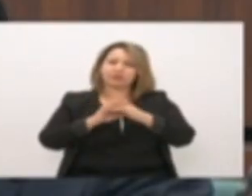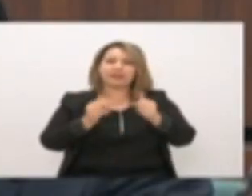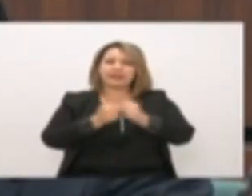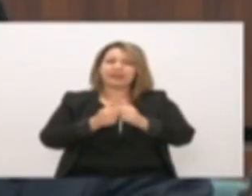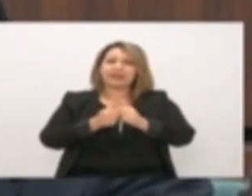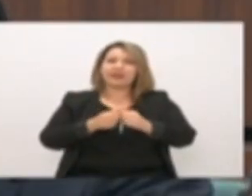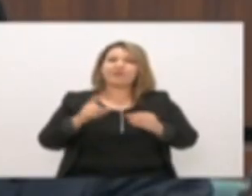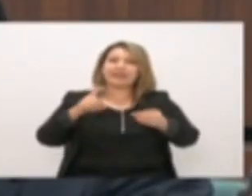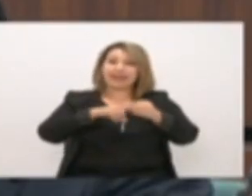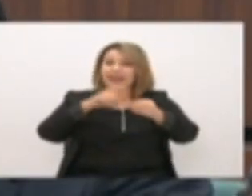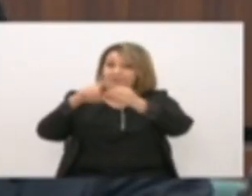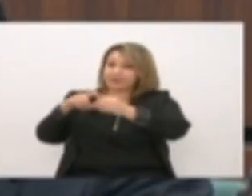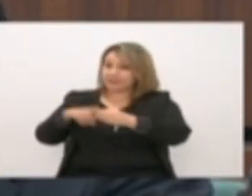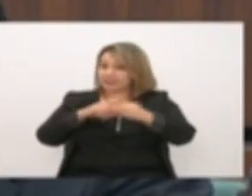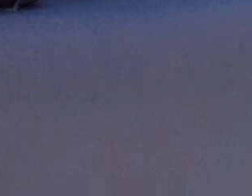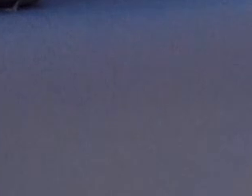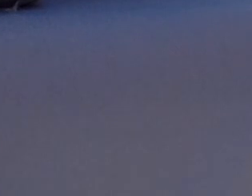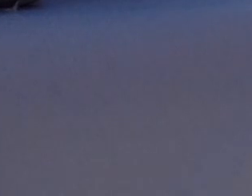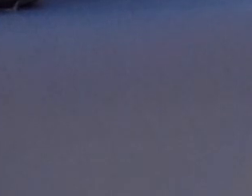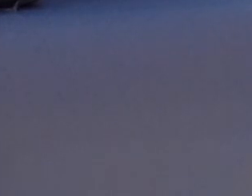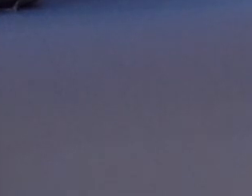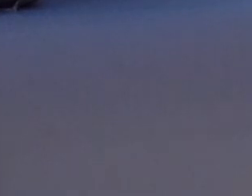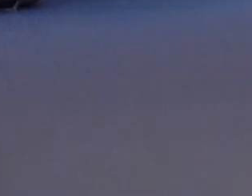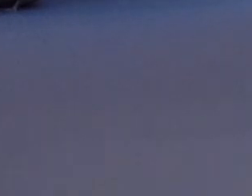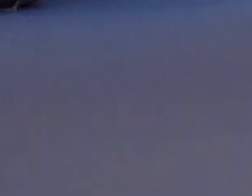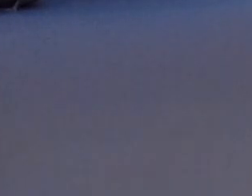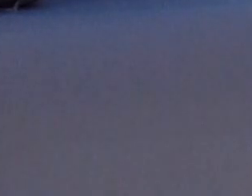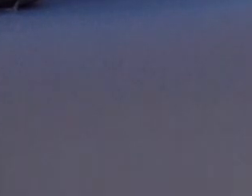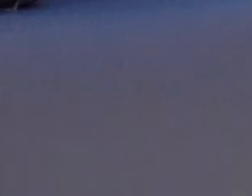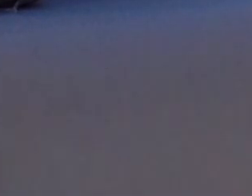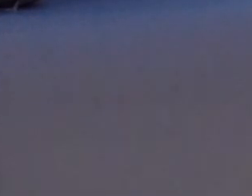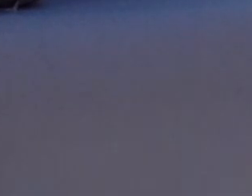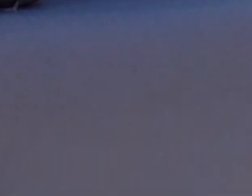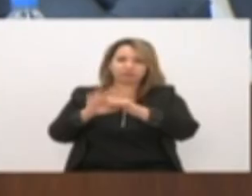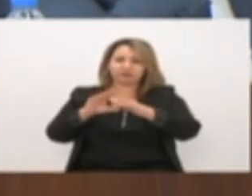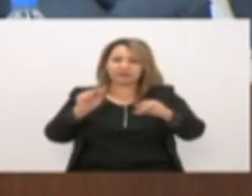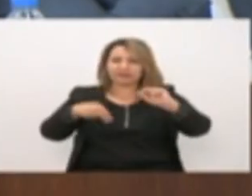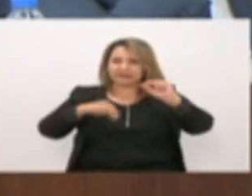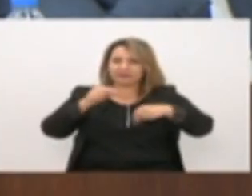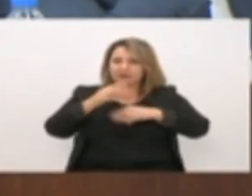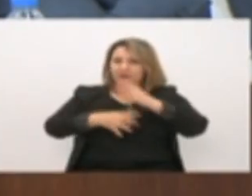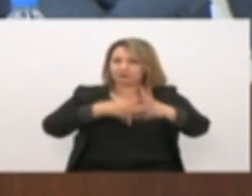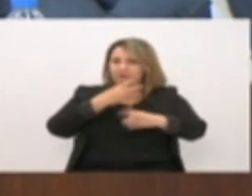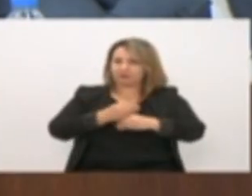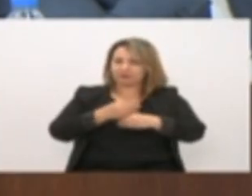الخبراء على المستوى الوزاره الاولى مكلفه بتسير ملف استرداد الاموال المهربه